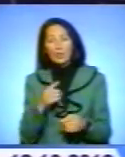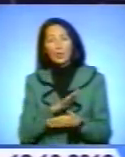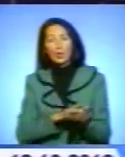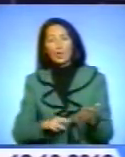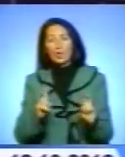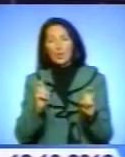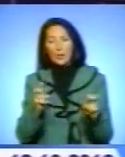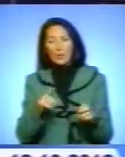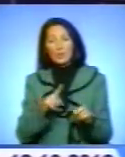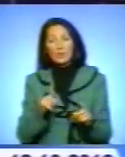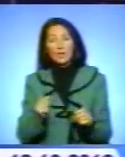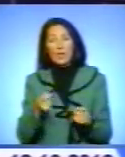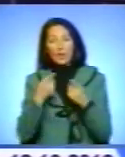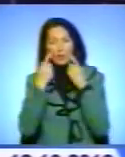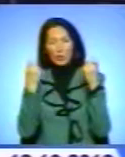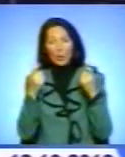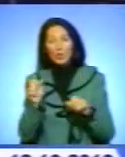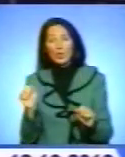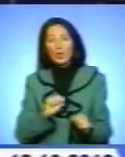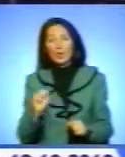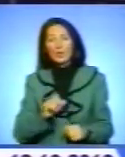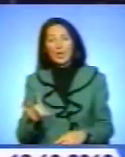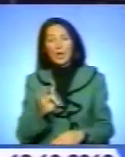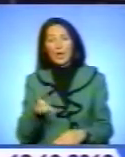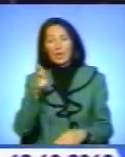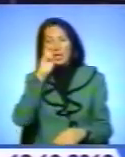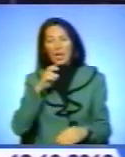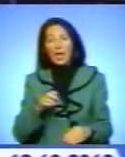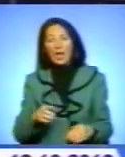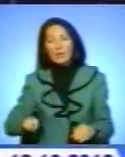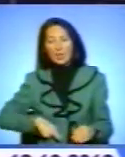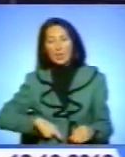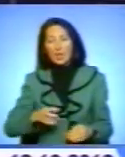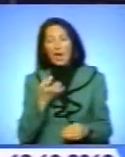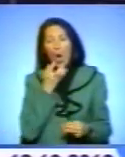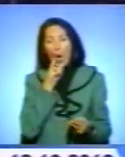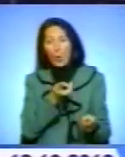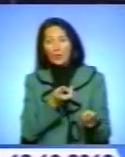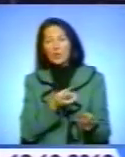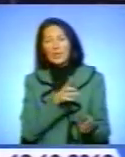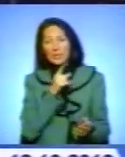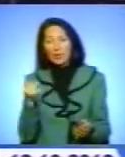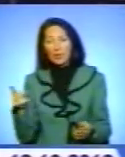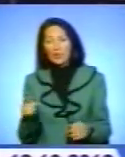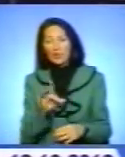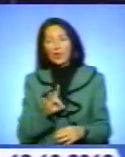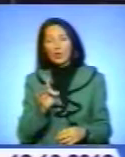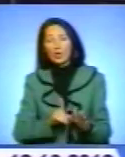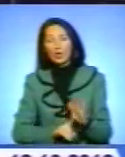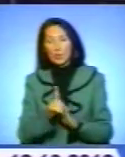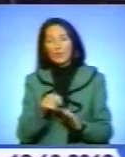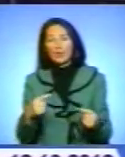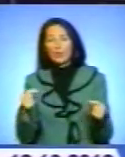за інформацією Тербовлянської райдержадміністрації, опалювальний сезон в районі розпочався вчасно. На сьогодні у всіх